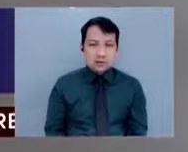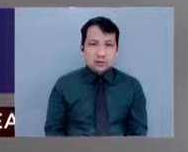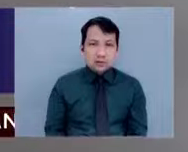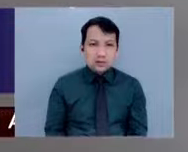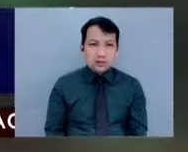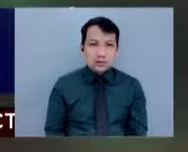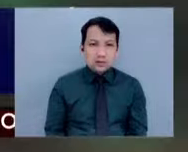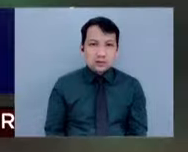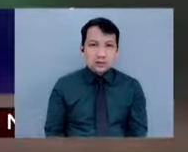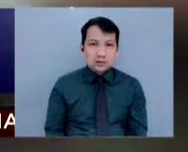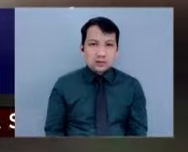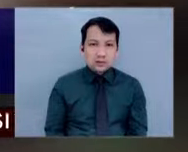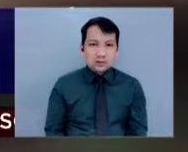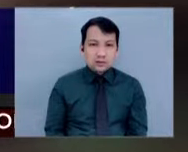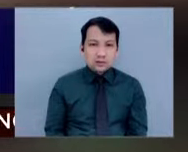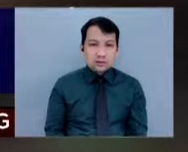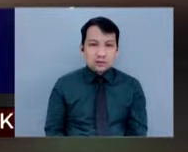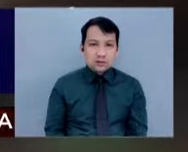smiled.